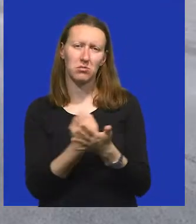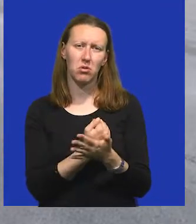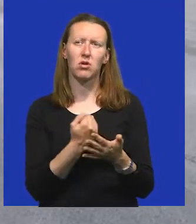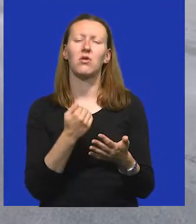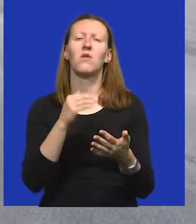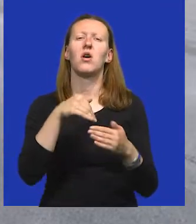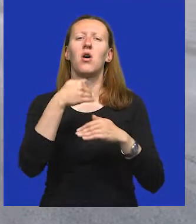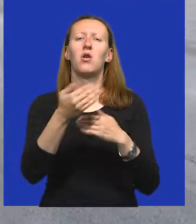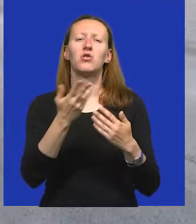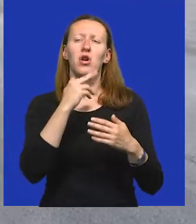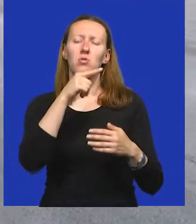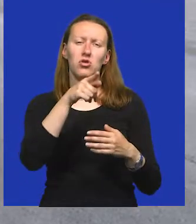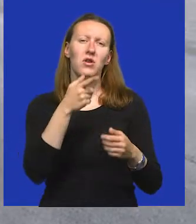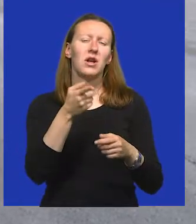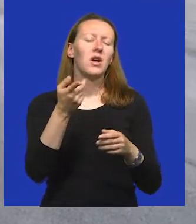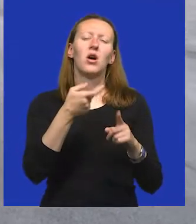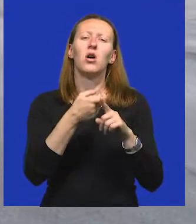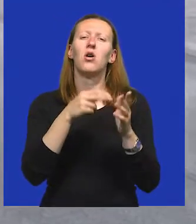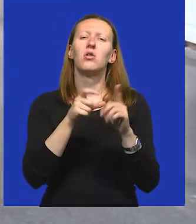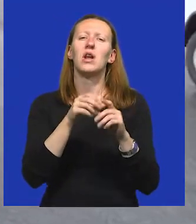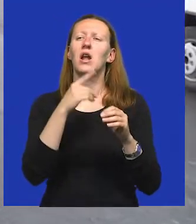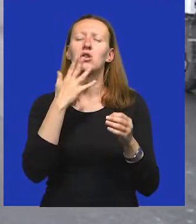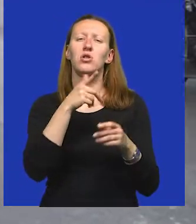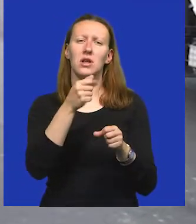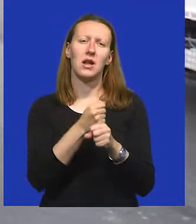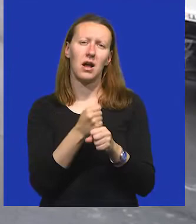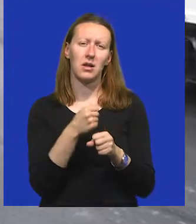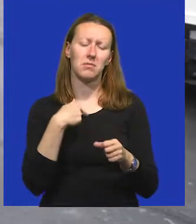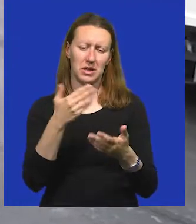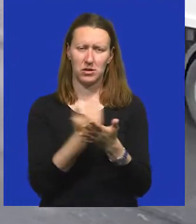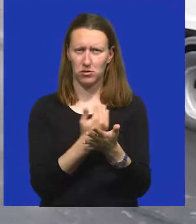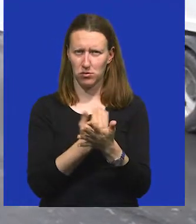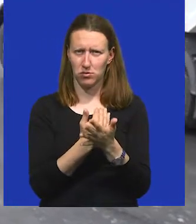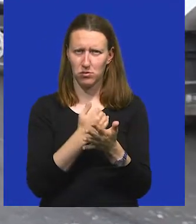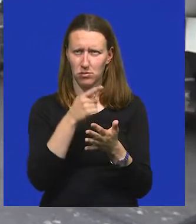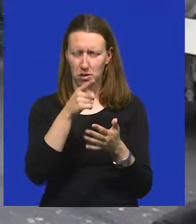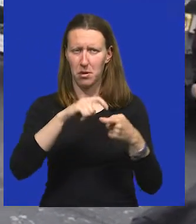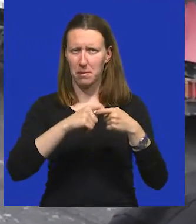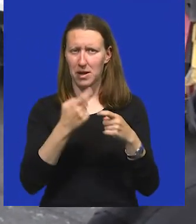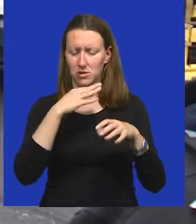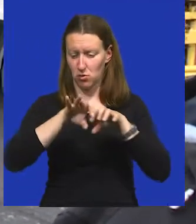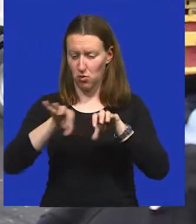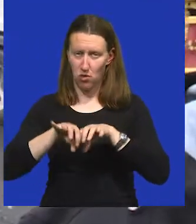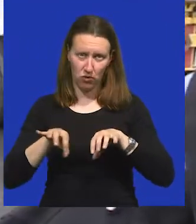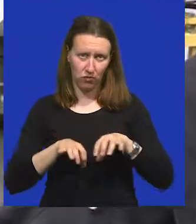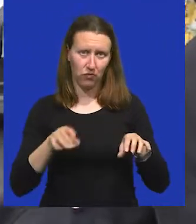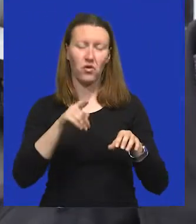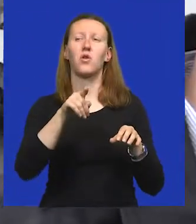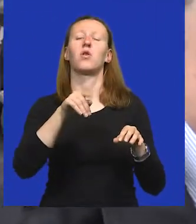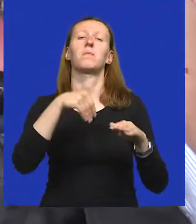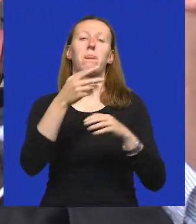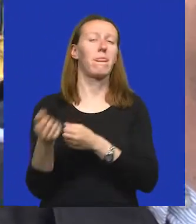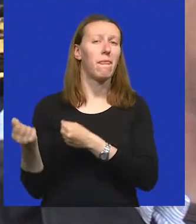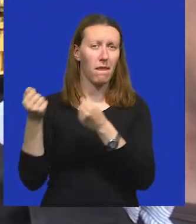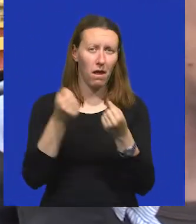riutilizzare. E poi cosa fate voi della Contrada? Noi della Contrada raccogliamo, quindi una volta che questi materiali sono separati,